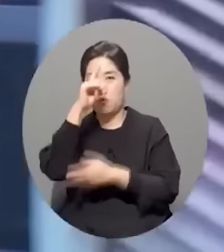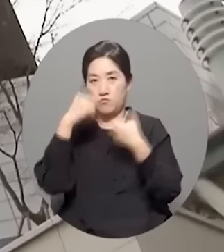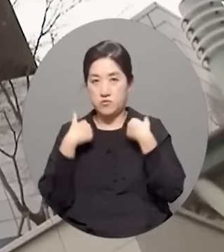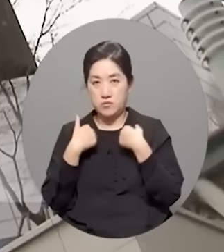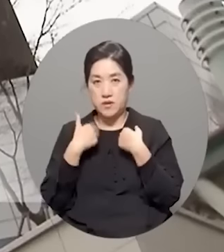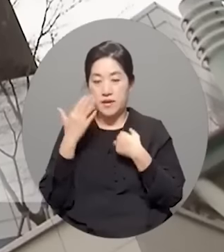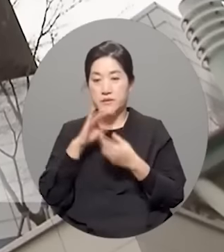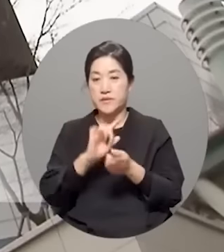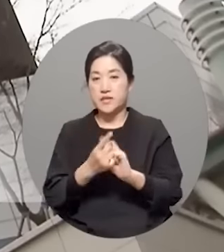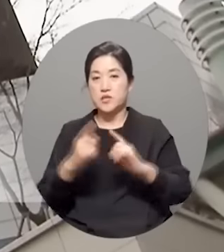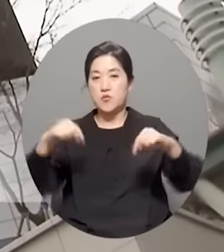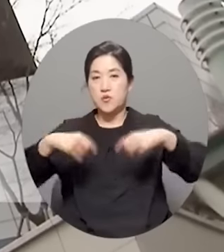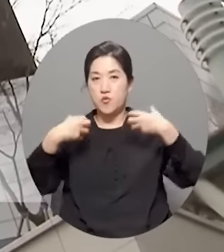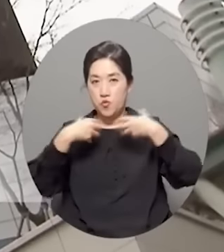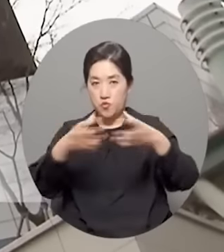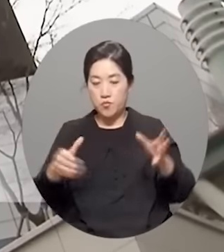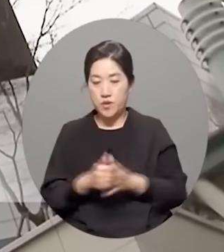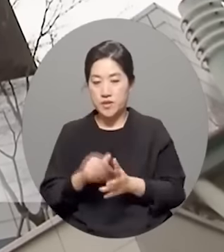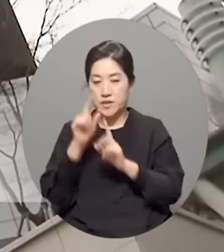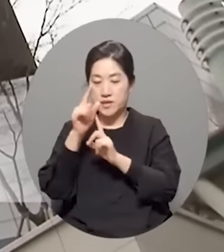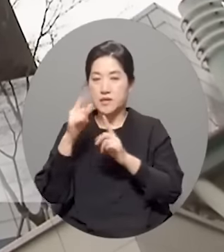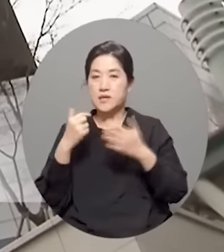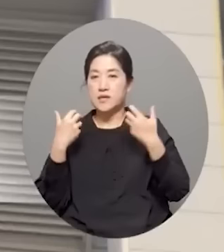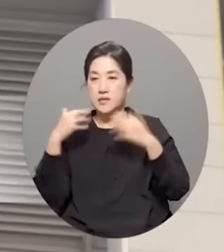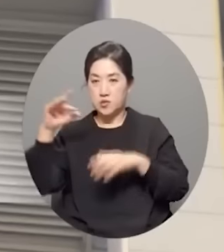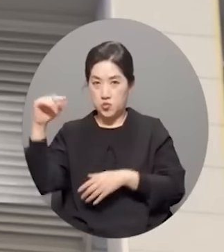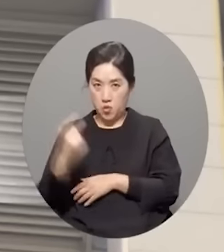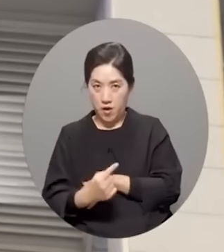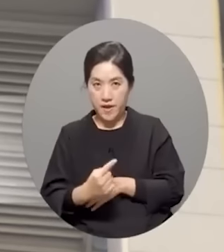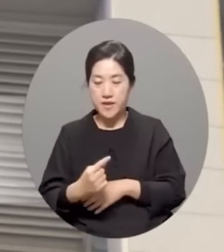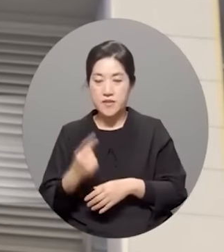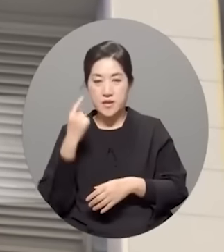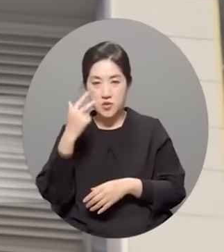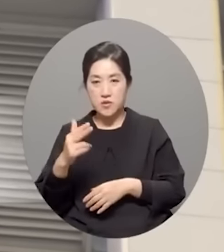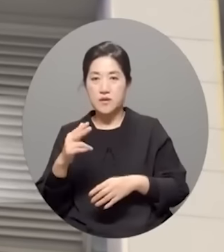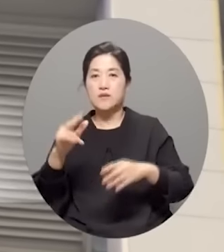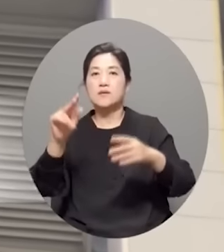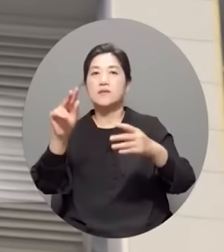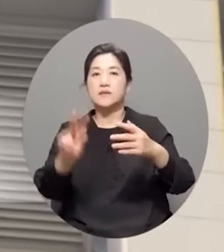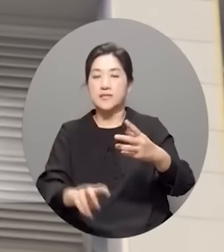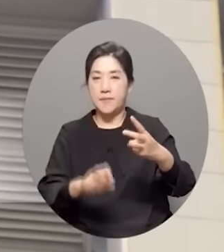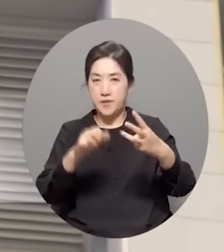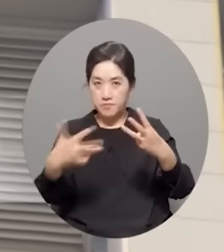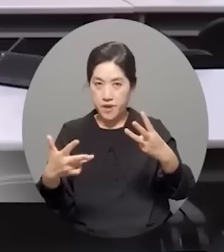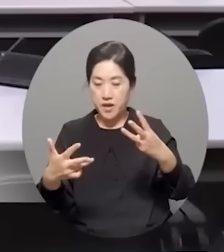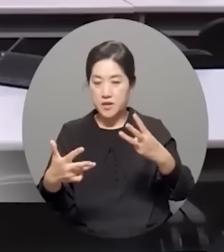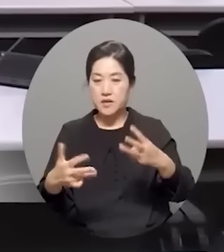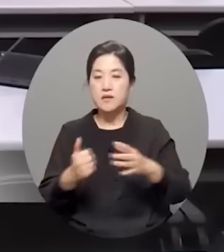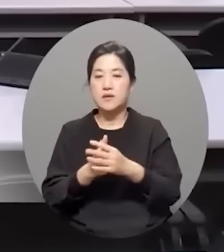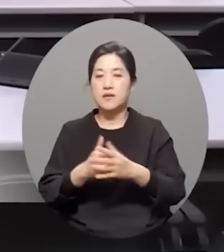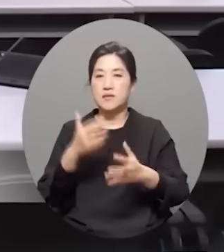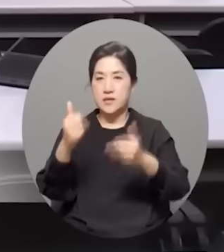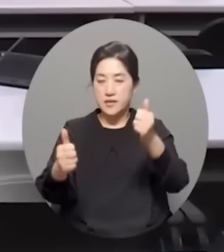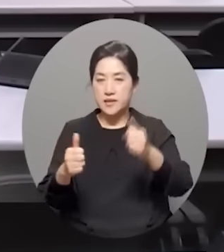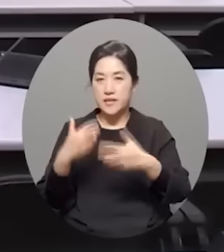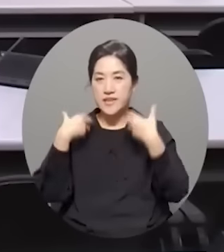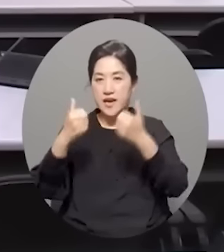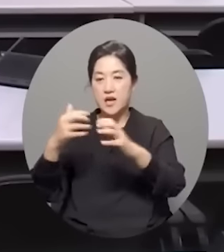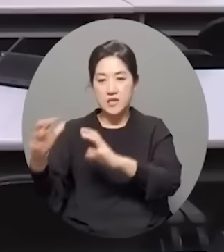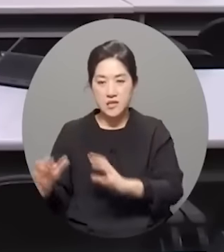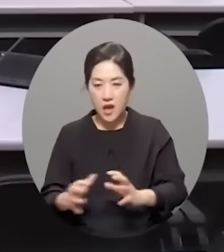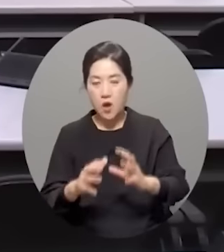대신 외교부는 2대 사의 귀국 일주일만인 오는 28일 공관장들과 장관들이 참석할 합동 회의가